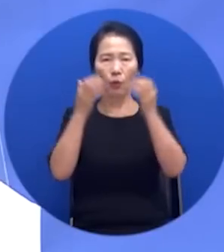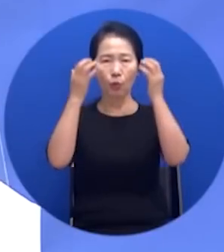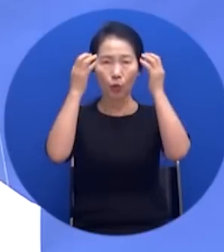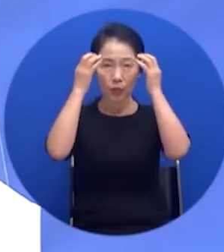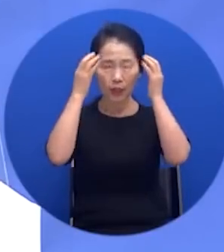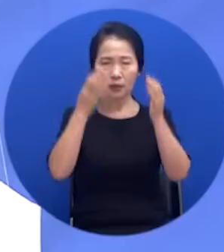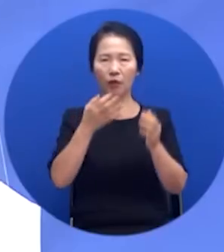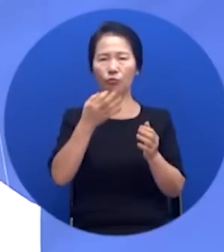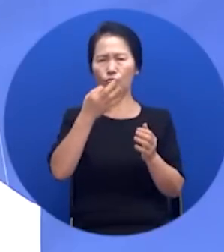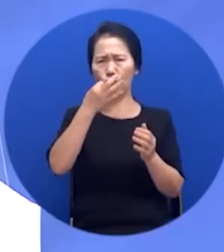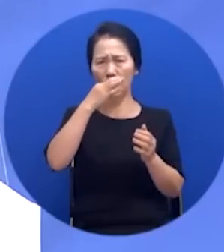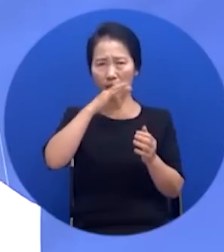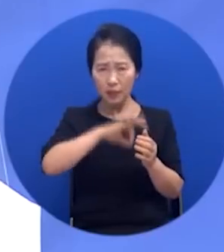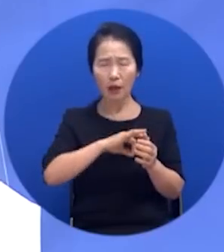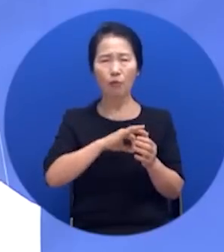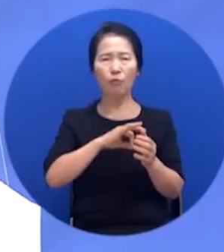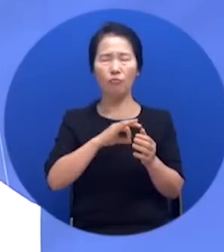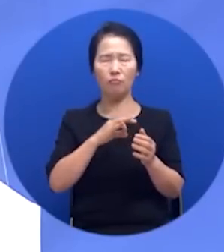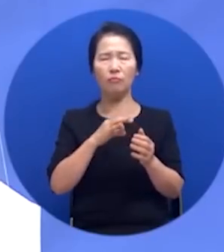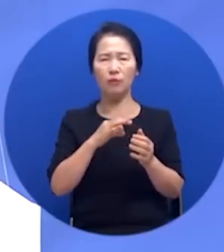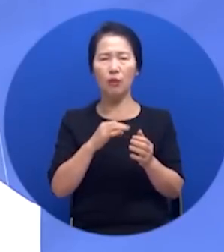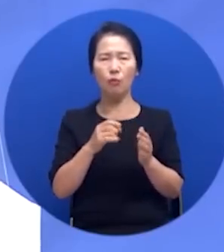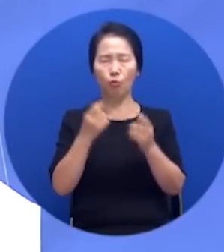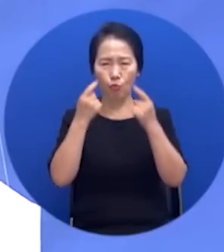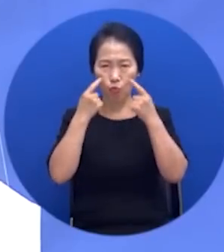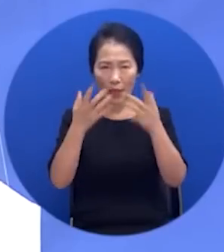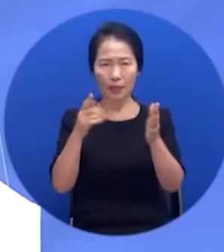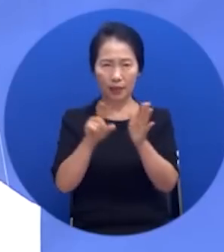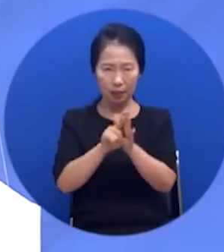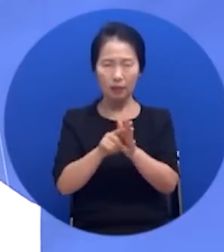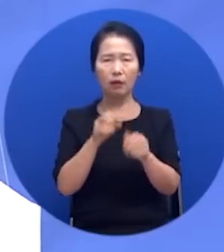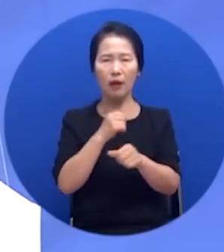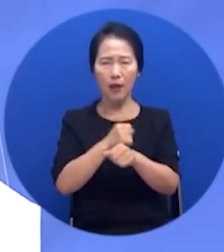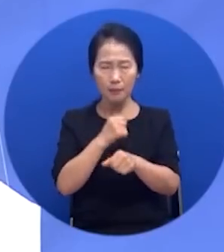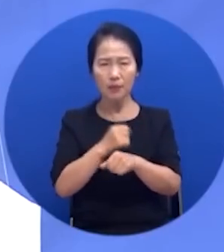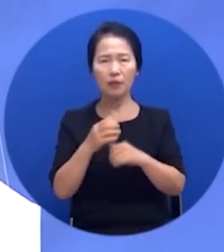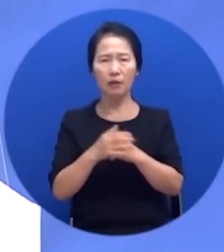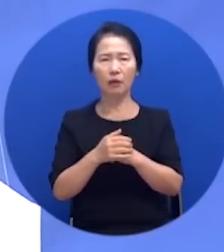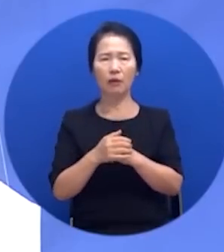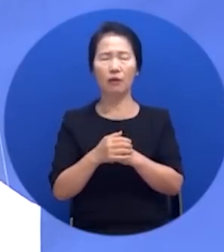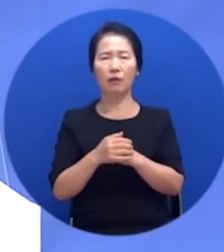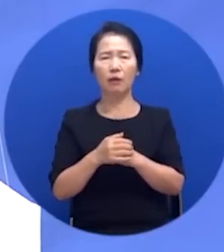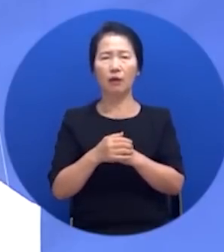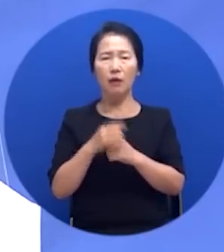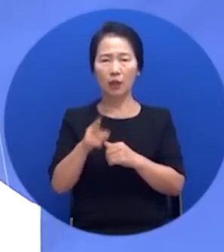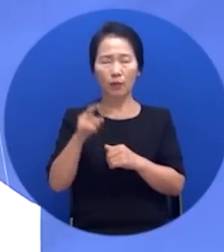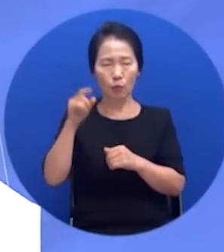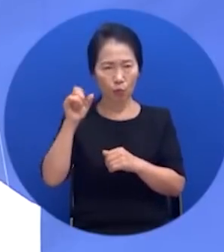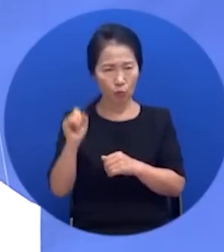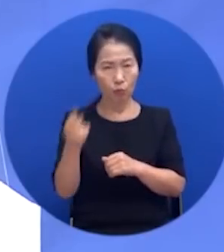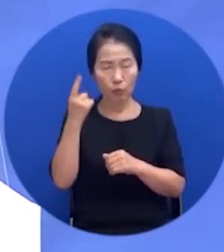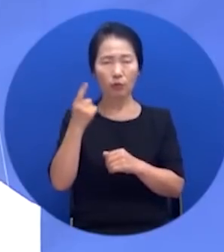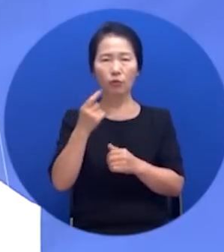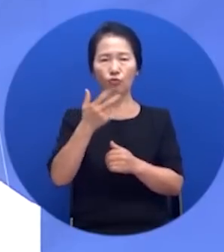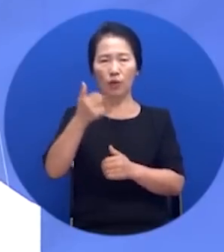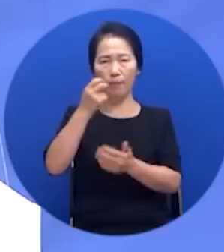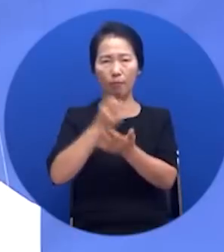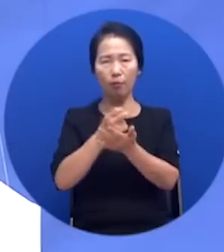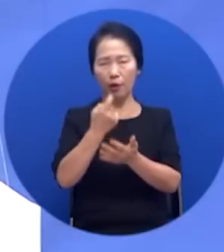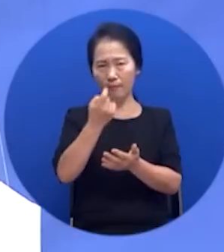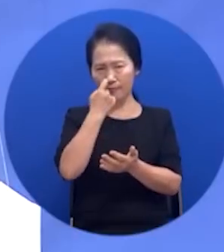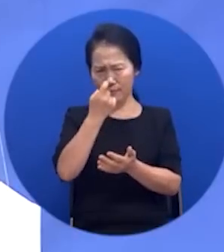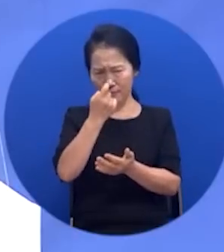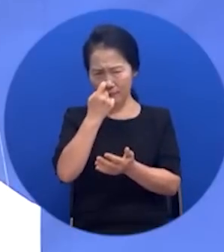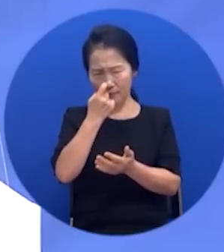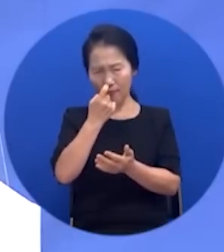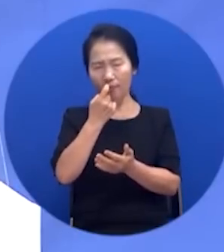됨을 확신합니다. 이 고난을 통해 주의 율례를 배울 수 있도록 도와주옵소서.